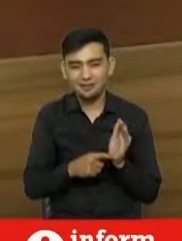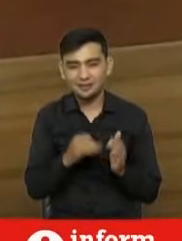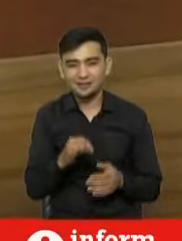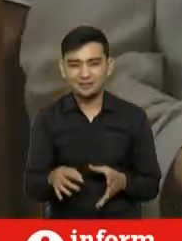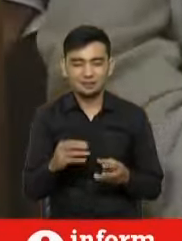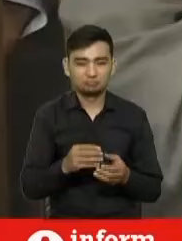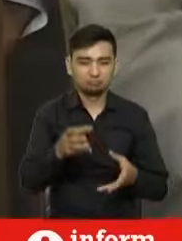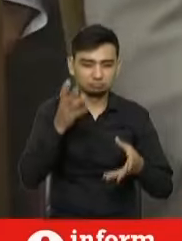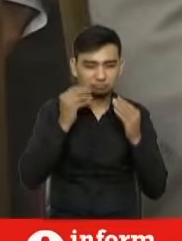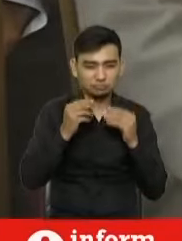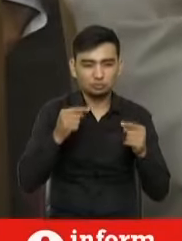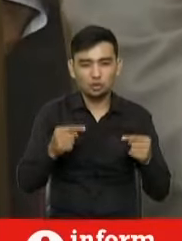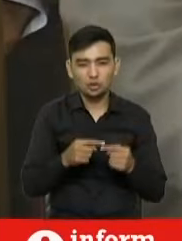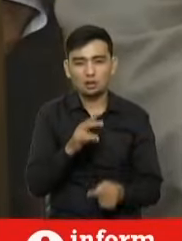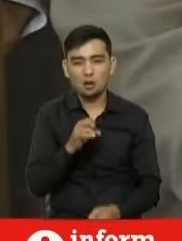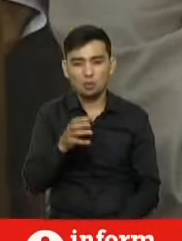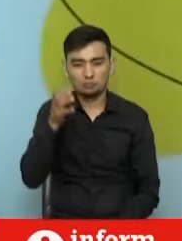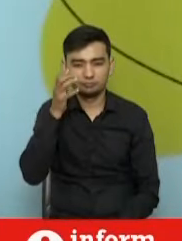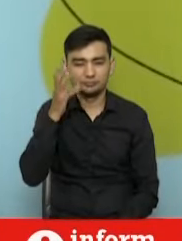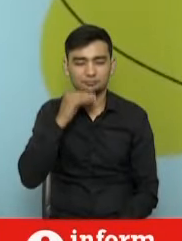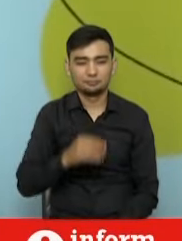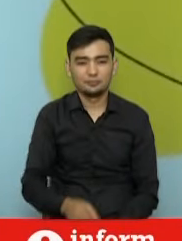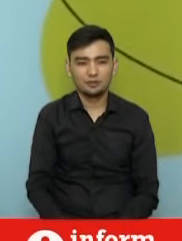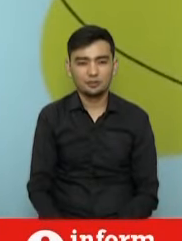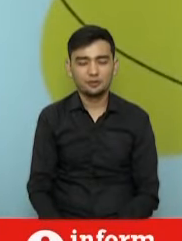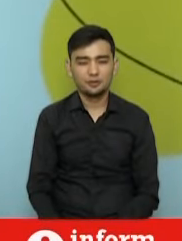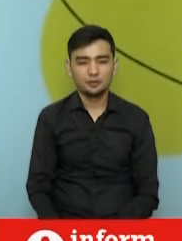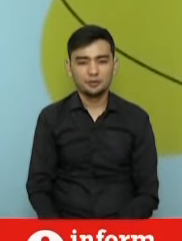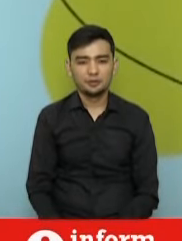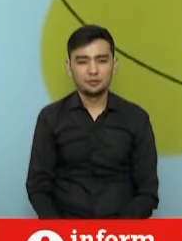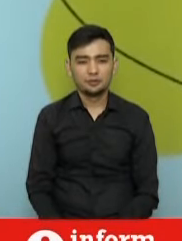и точными науками. Ануар Мангельдинов, Думан Сулейменов, Информбюро.